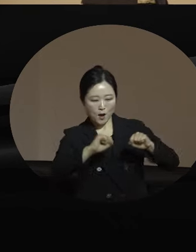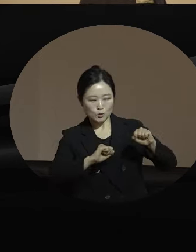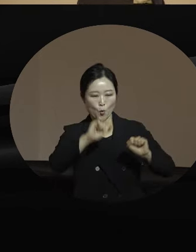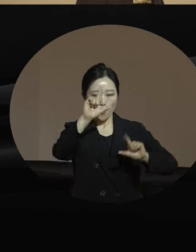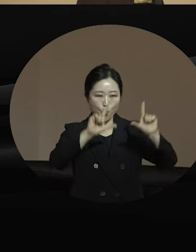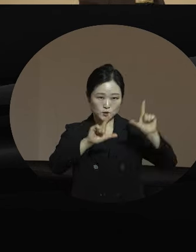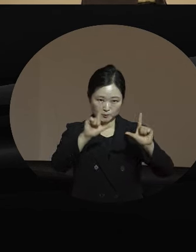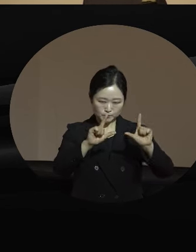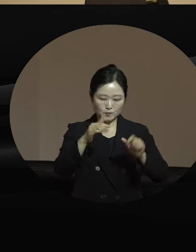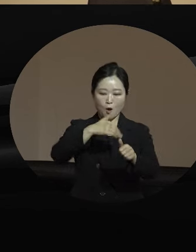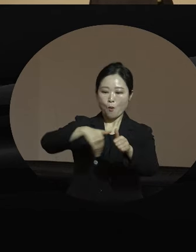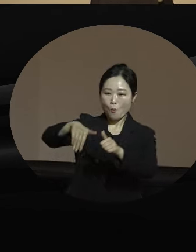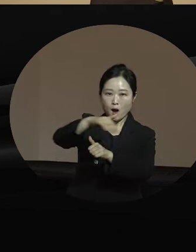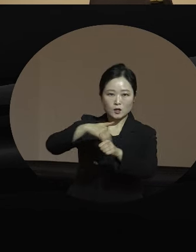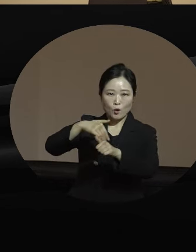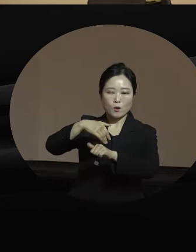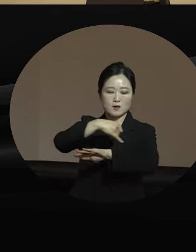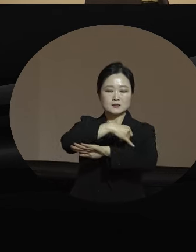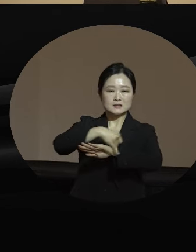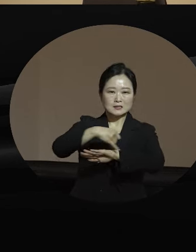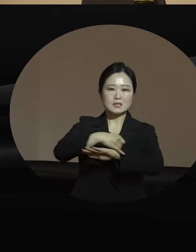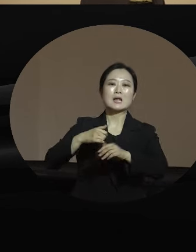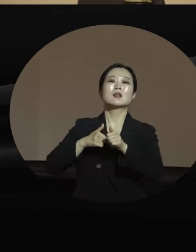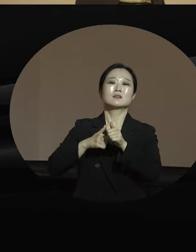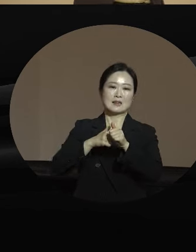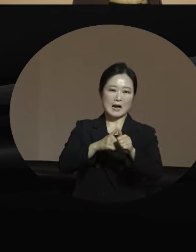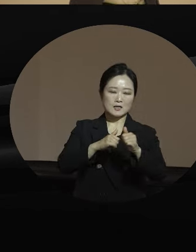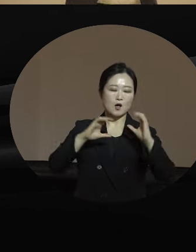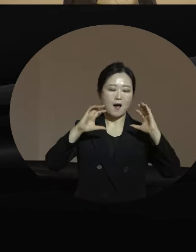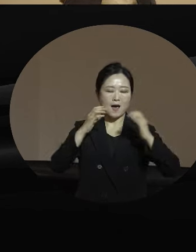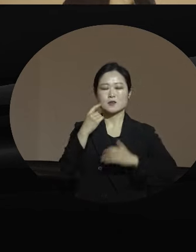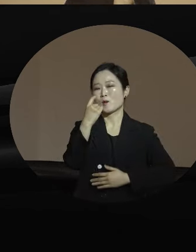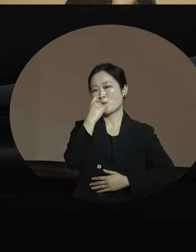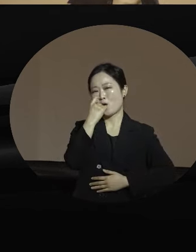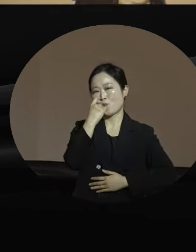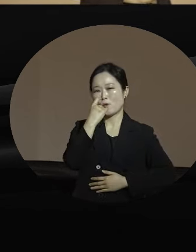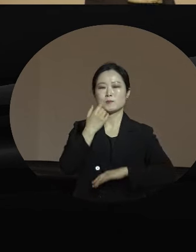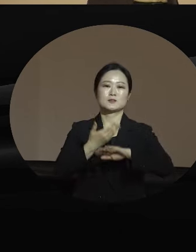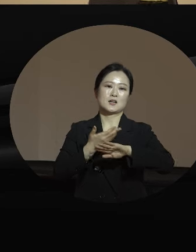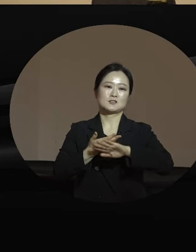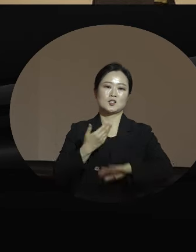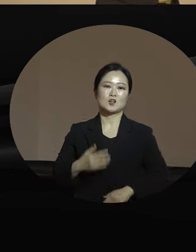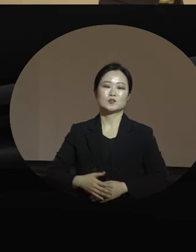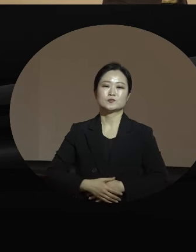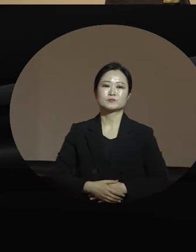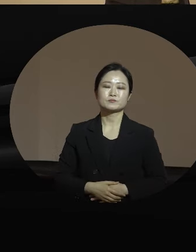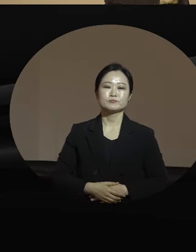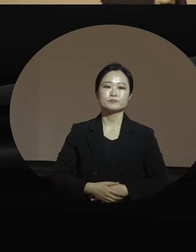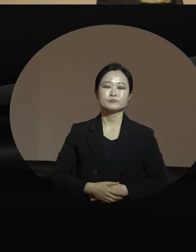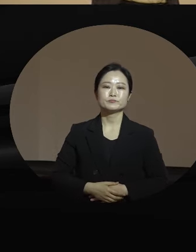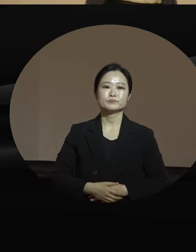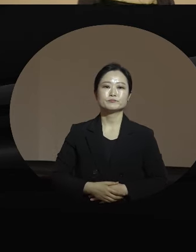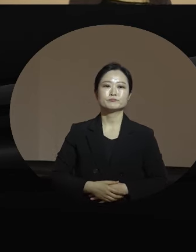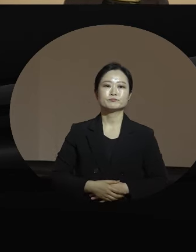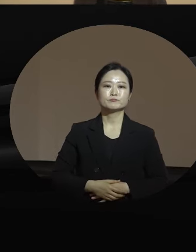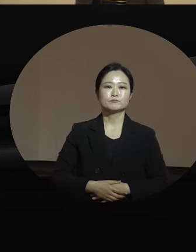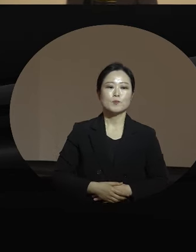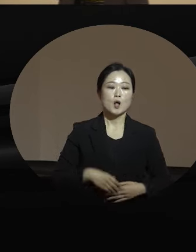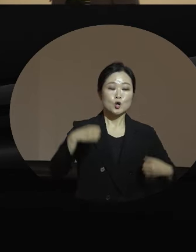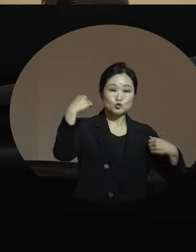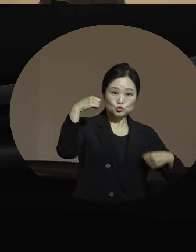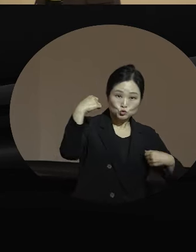어떻게 이렇게 디자인하는가. 여기 아까 오셨던 연사분들하고 얘기하니 독일의 어린이 뮤지엄들 어떻게 놀이터처럼 만드는지,